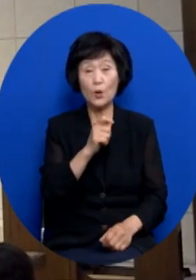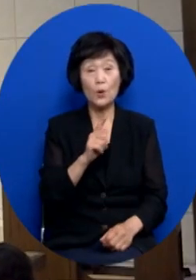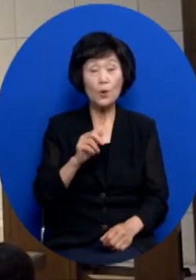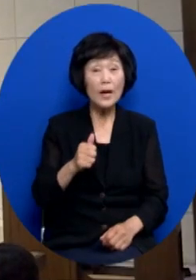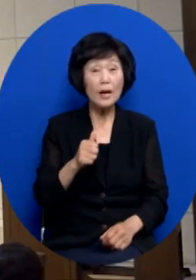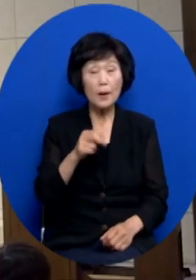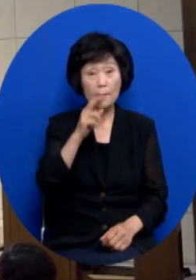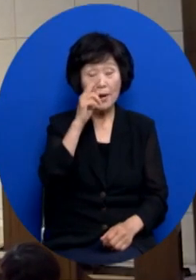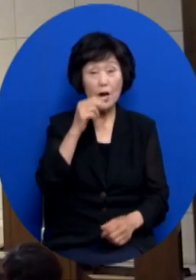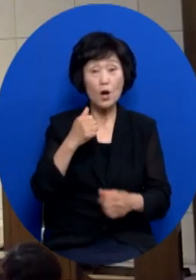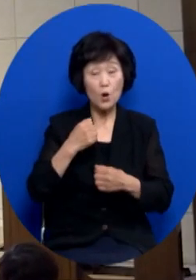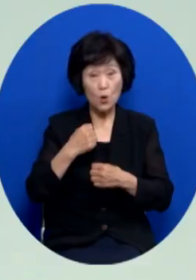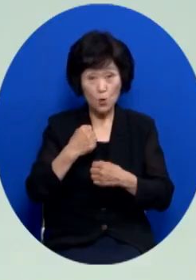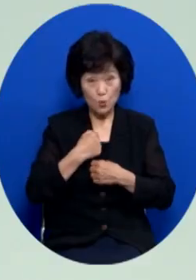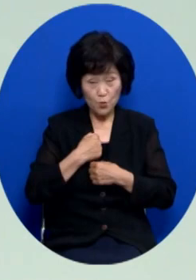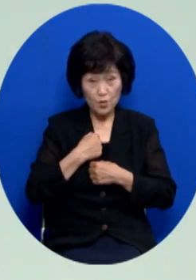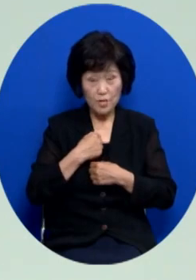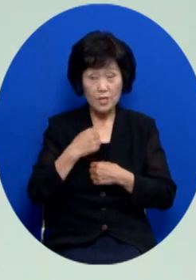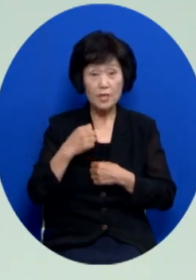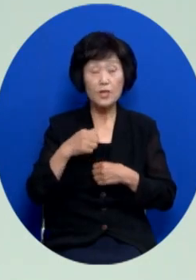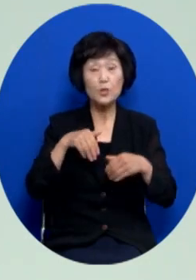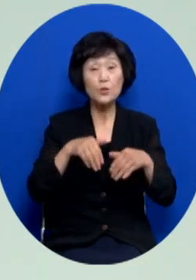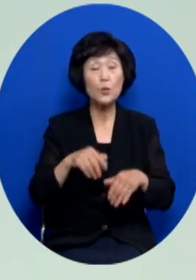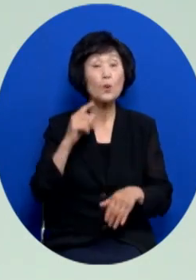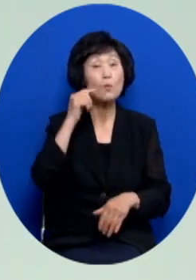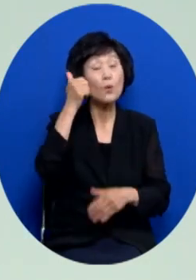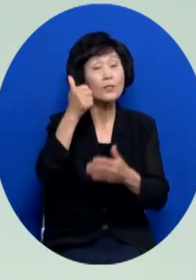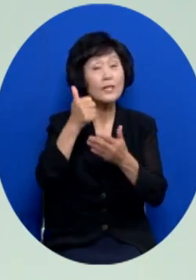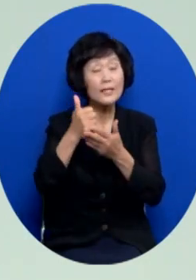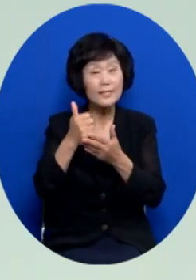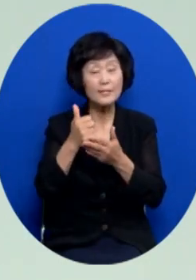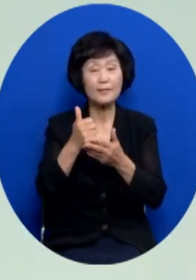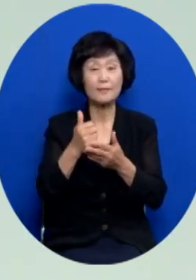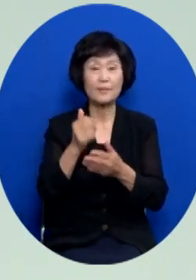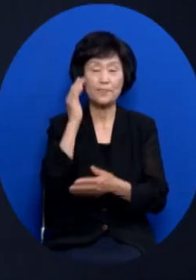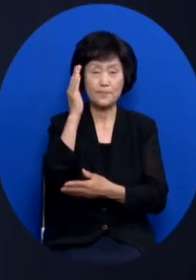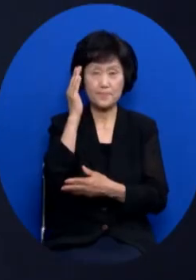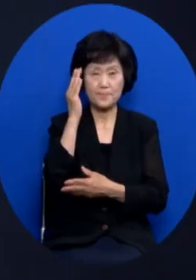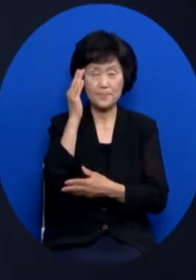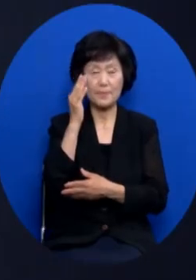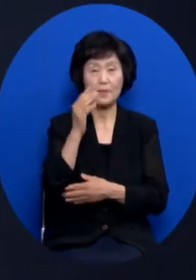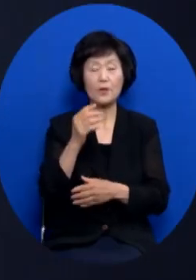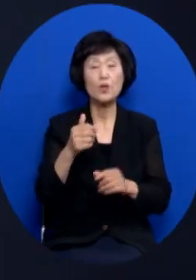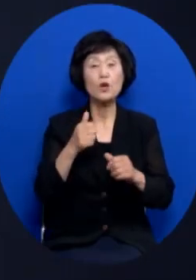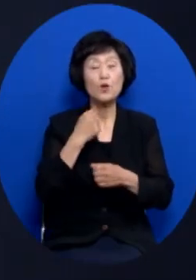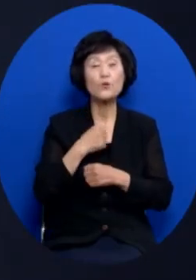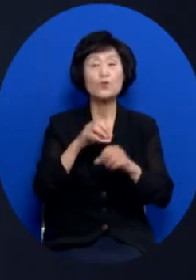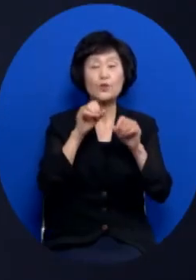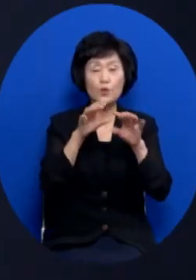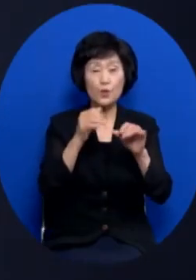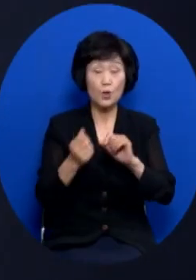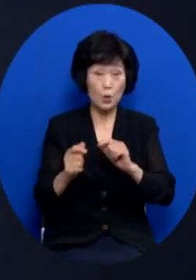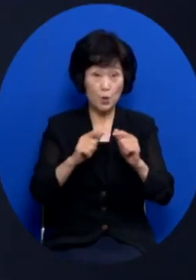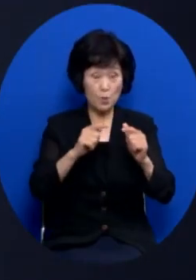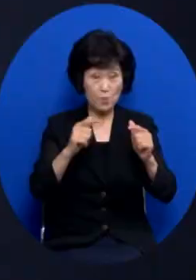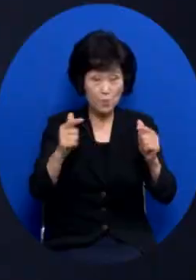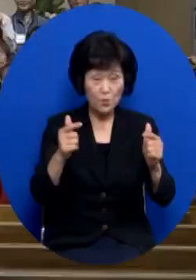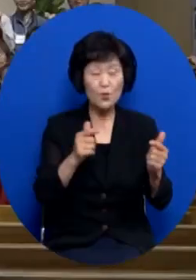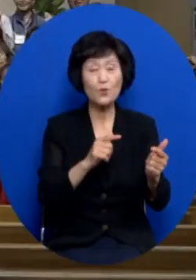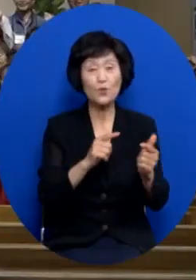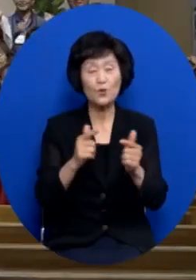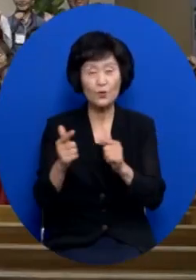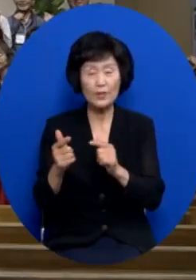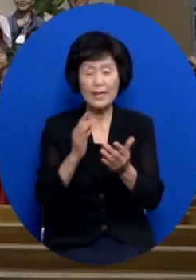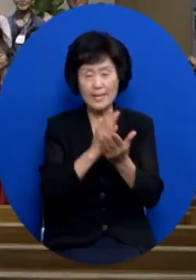군종 목사와 감신대 장성배 교수 등이 발제에 나서 군성교 부흥 전략 등 다양한 주제로 선교